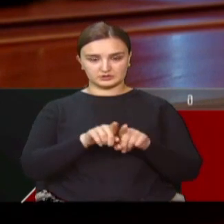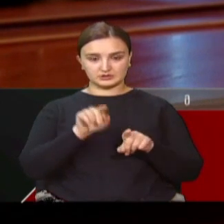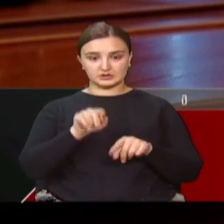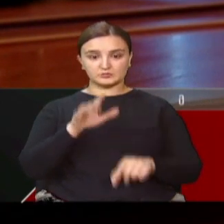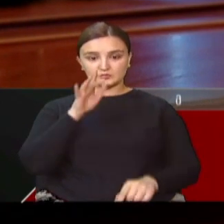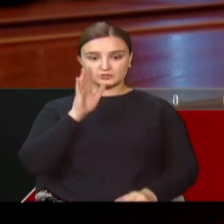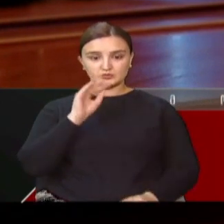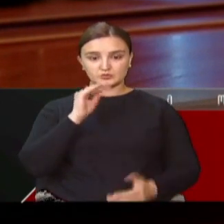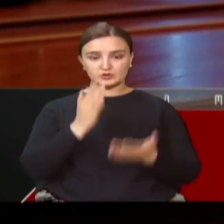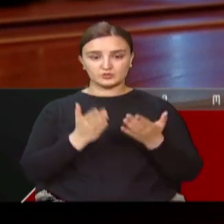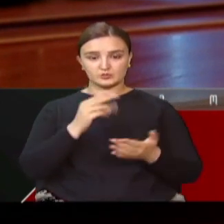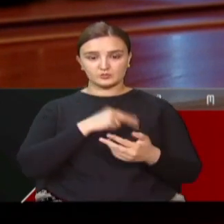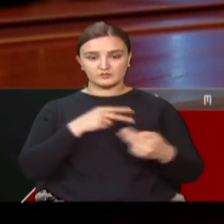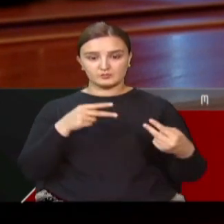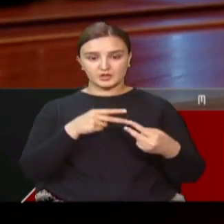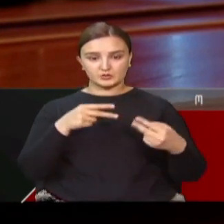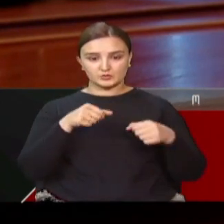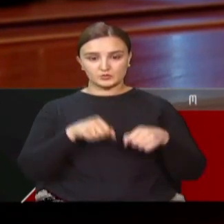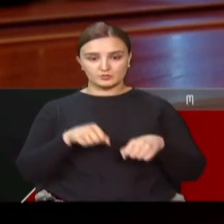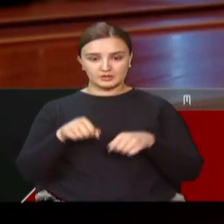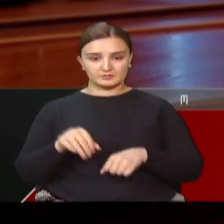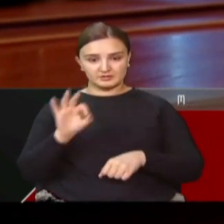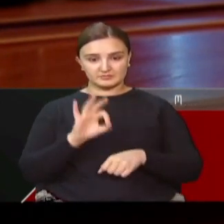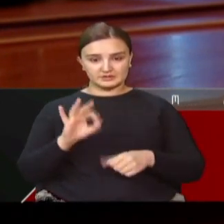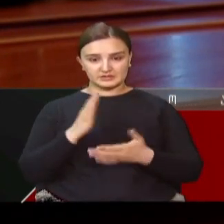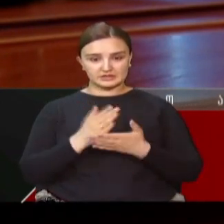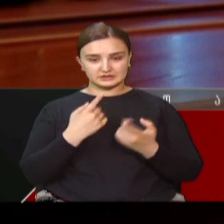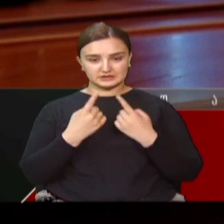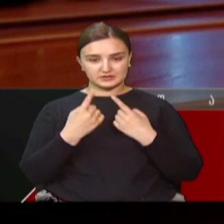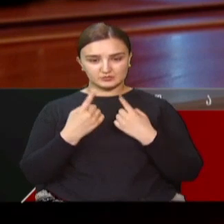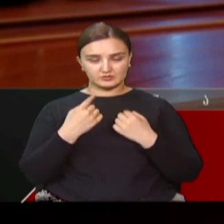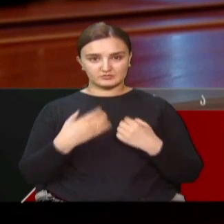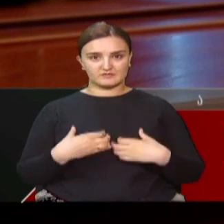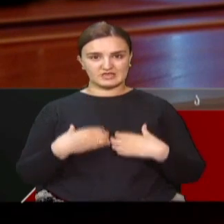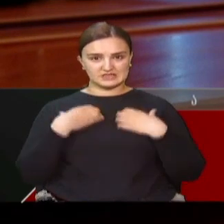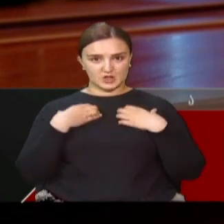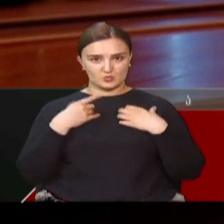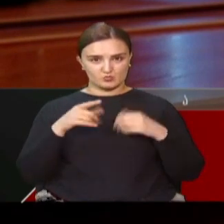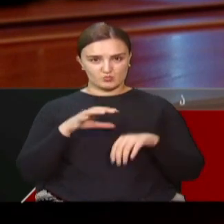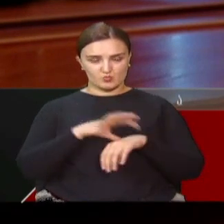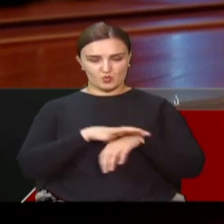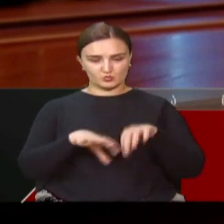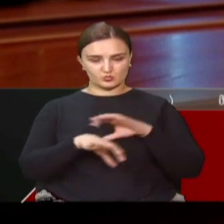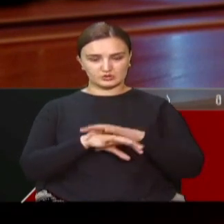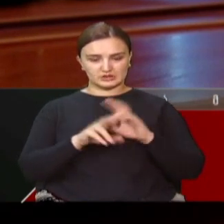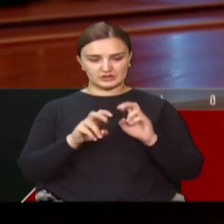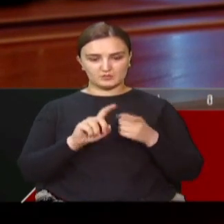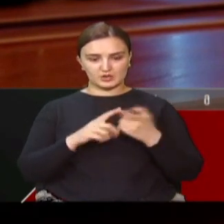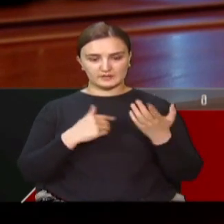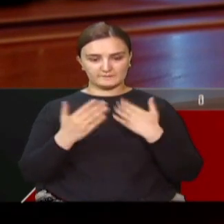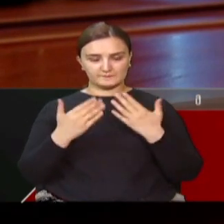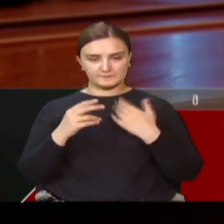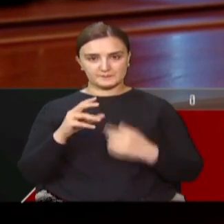როდესაც თუ პარტნიორული უფლებებზეა საუბარი და არა ვასალურ და მონურ დამოკიდებულებაზე, როგორი ფსიქოლოგიაც მას შორის